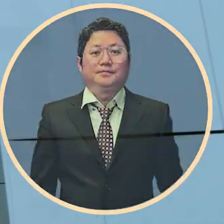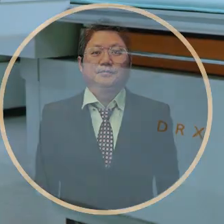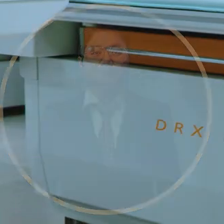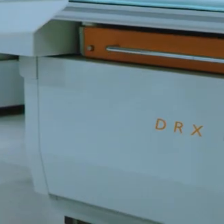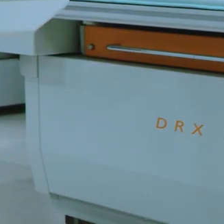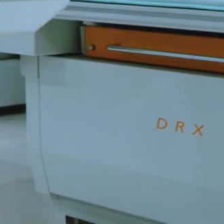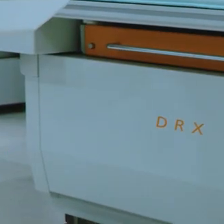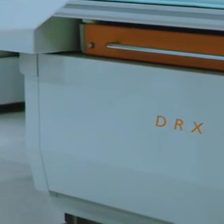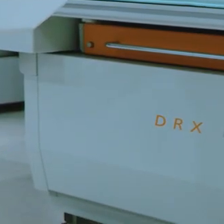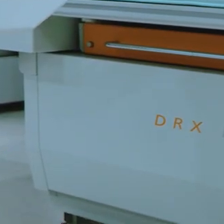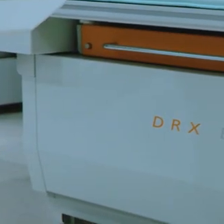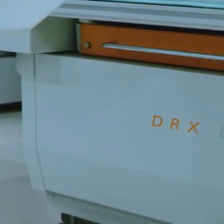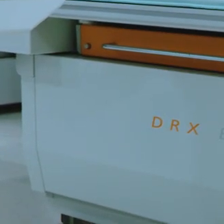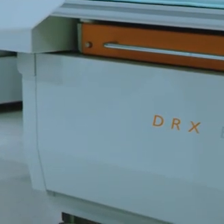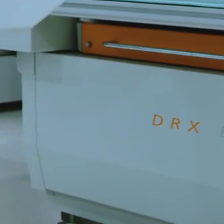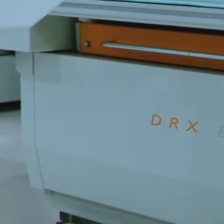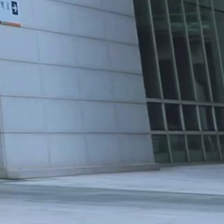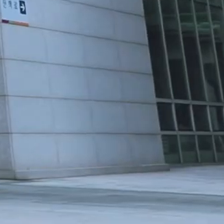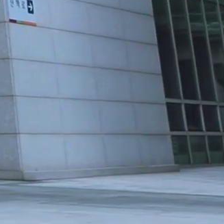있습니다.